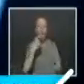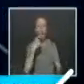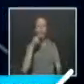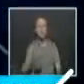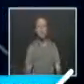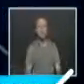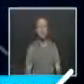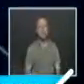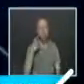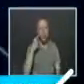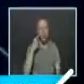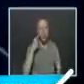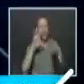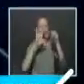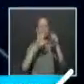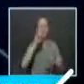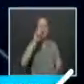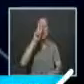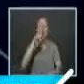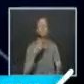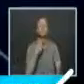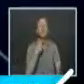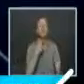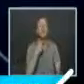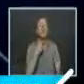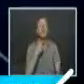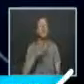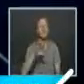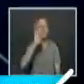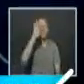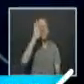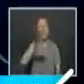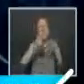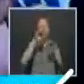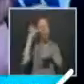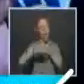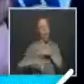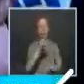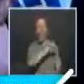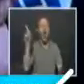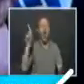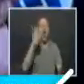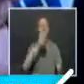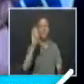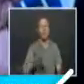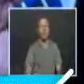את זה. תקשיבי, 62 מנדטים הצביעו בבחירות האחרונות, לא ביבי.